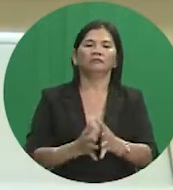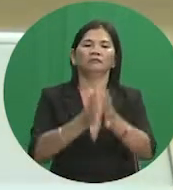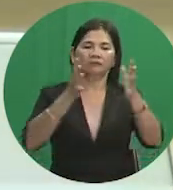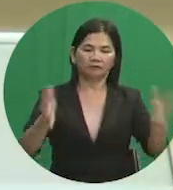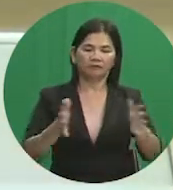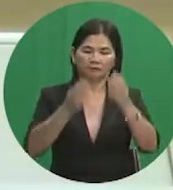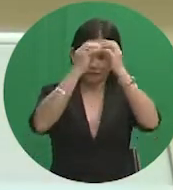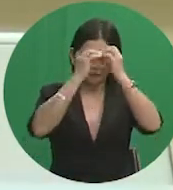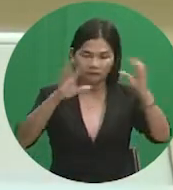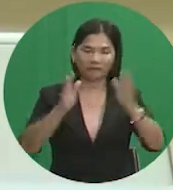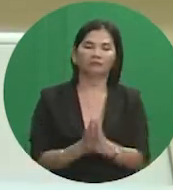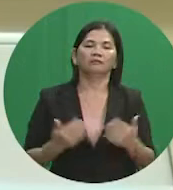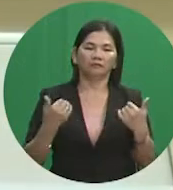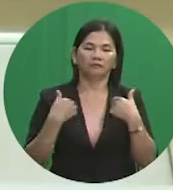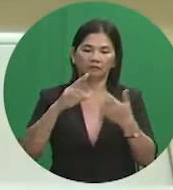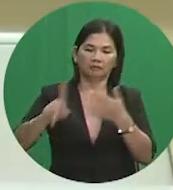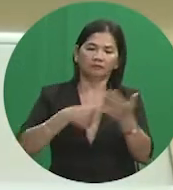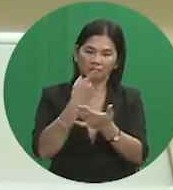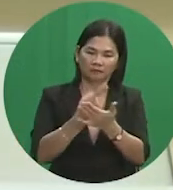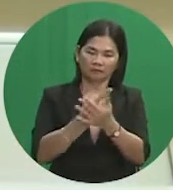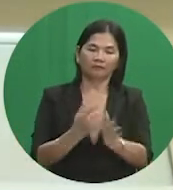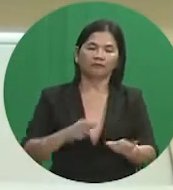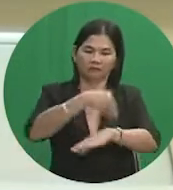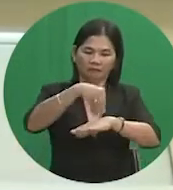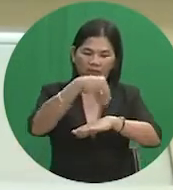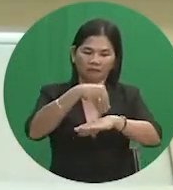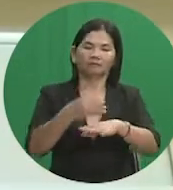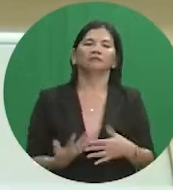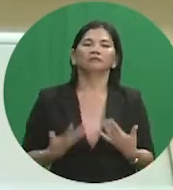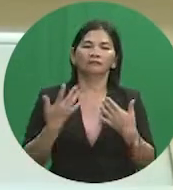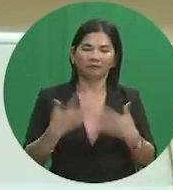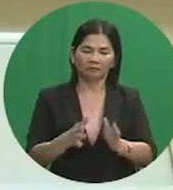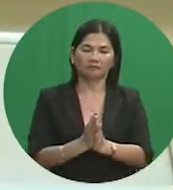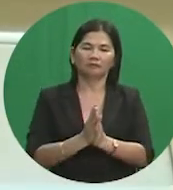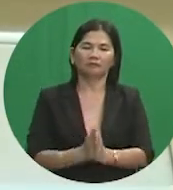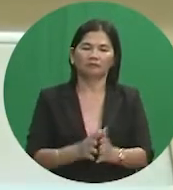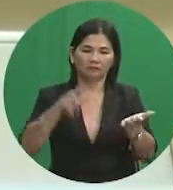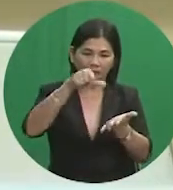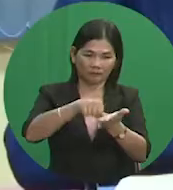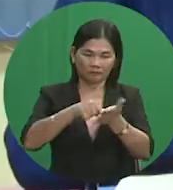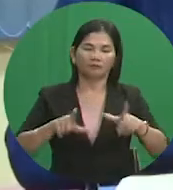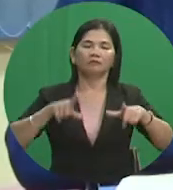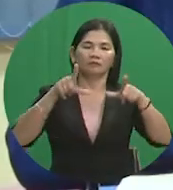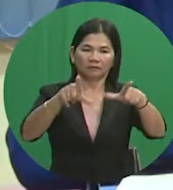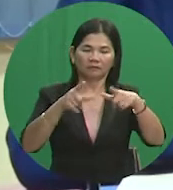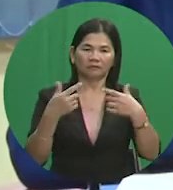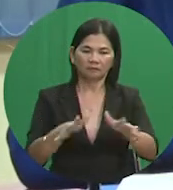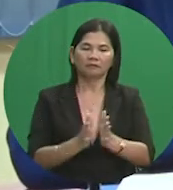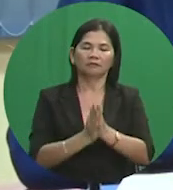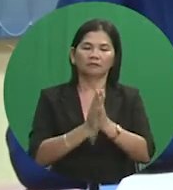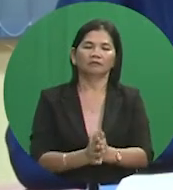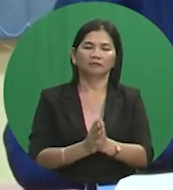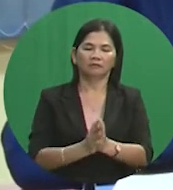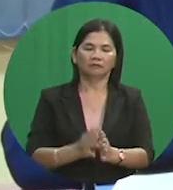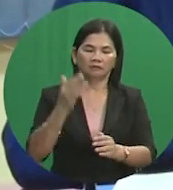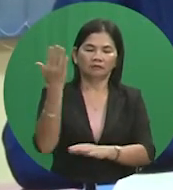ក្រសួងព័ត៌មានទាមទារមានការចូលតំណាងក្រសួងសេដ្ឋកិច្ចនិងហិរញ្ញវត្ថុក្រសួងប្រៃសណីនិងទូរគមនាគមន៍និងបណ្ដាស្ថានីយទូរ